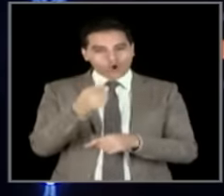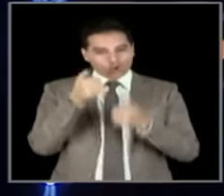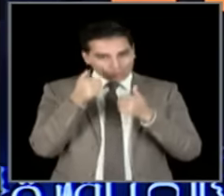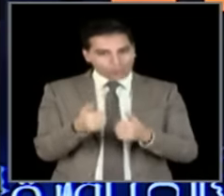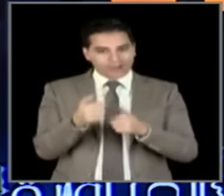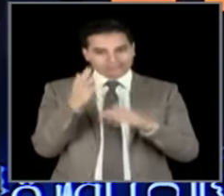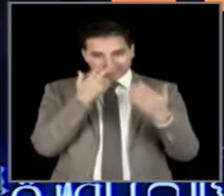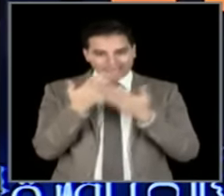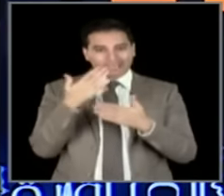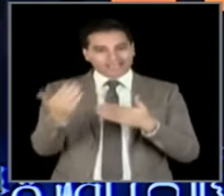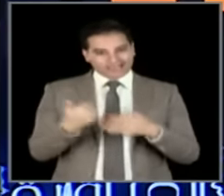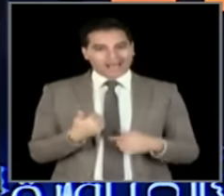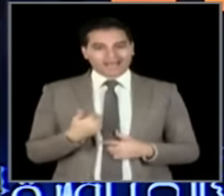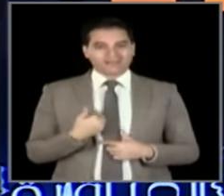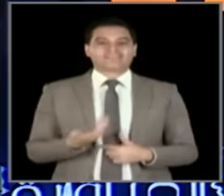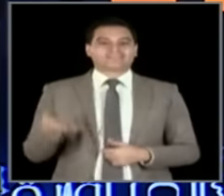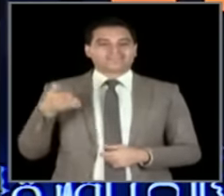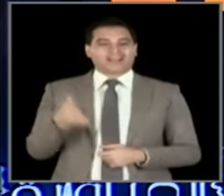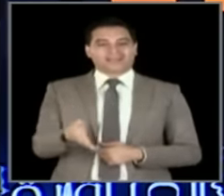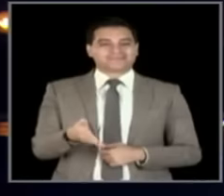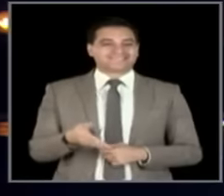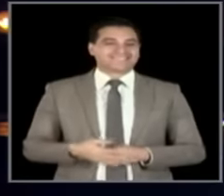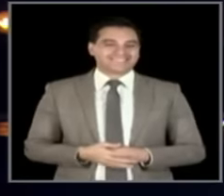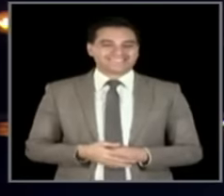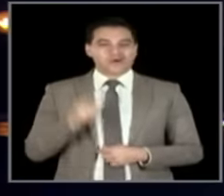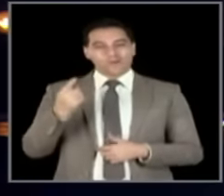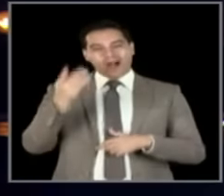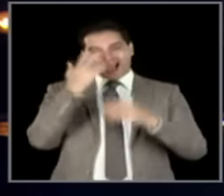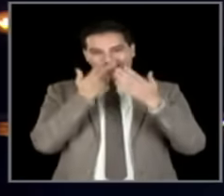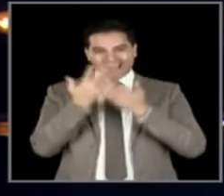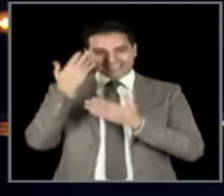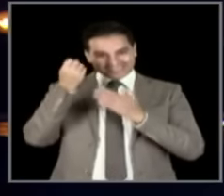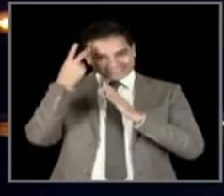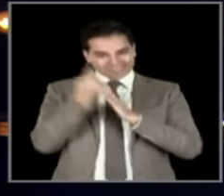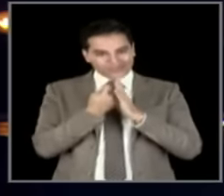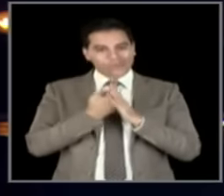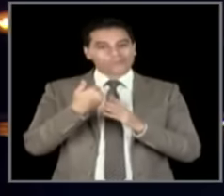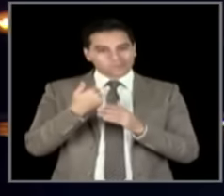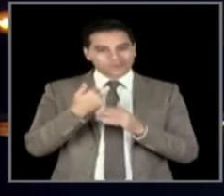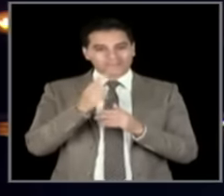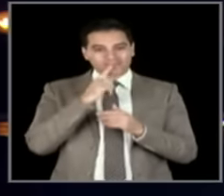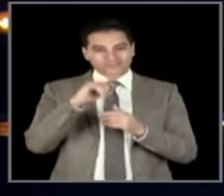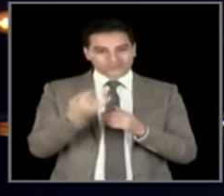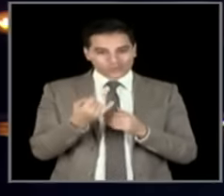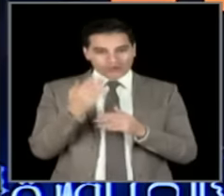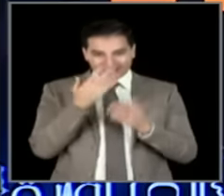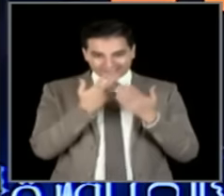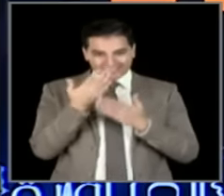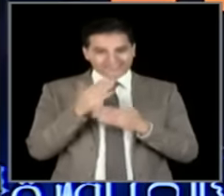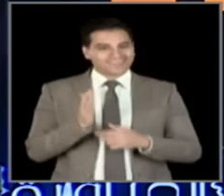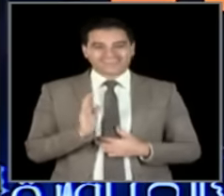في التاريخ والجغرافيا تعالى. هو عشان في اداب تاريخ يبقى كويس في التاريخ؟ يعني الجوكر في التاريخ؟